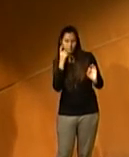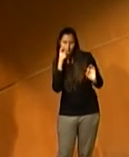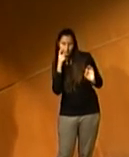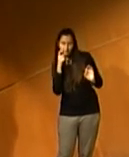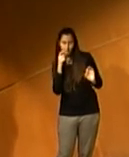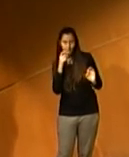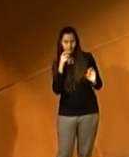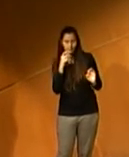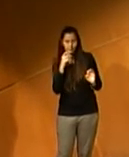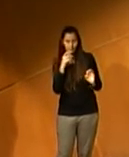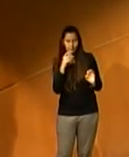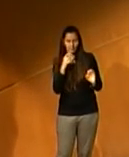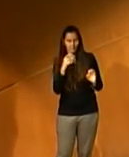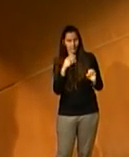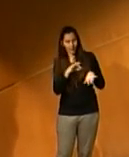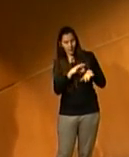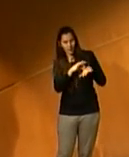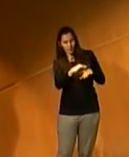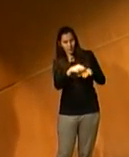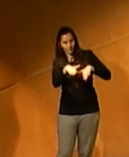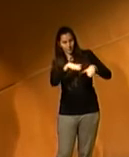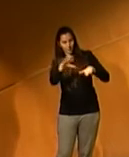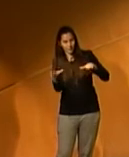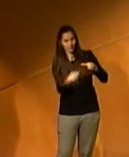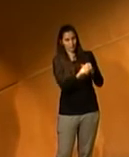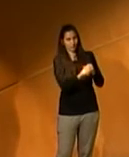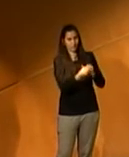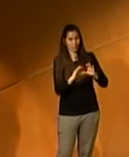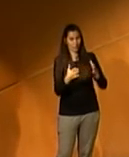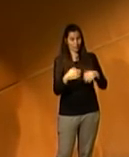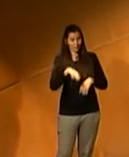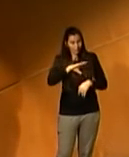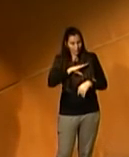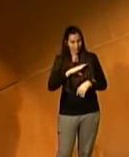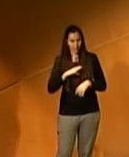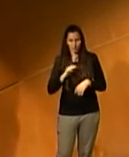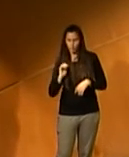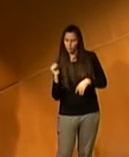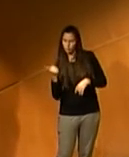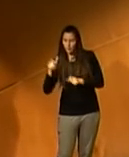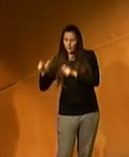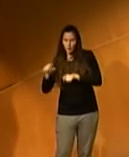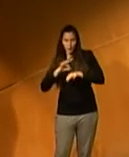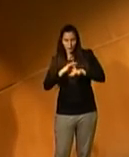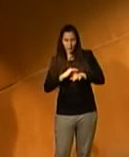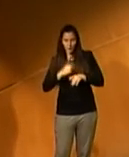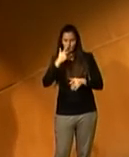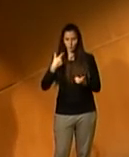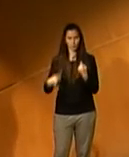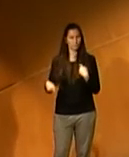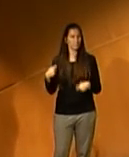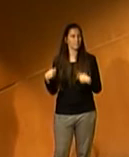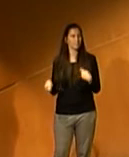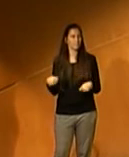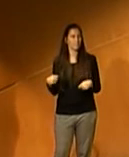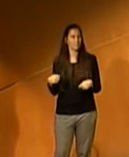aussi à ces accompagnements, c'est aussi la plasticité des accompagnements. Et